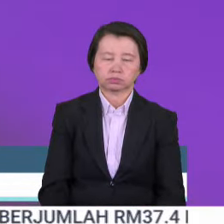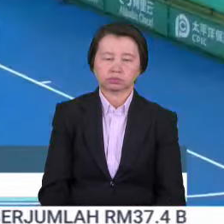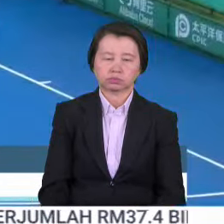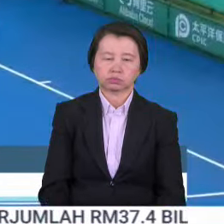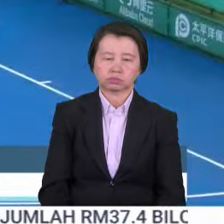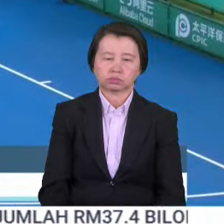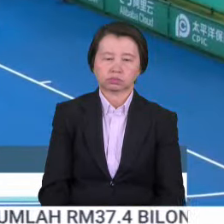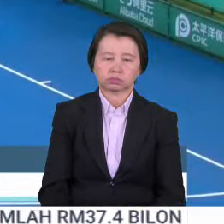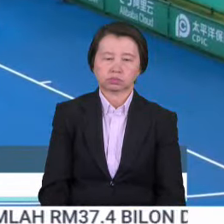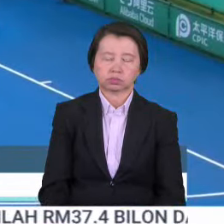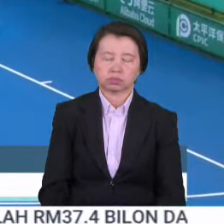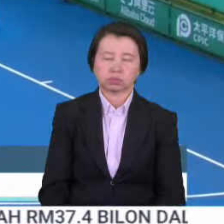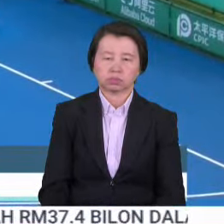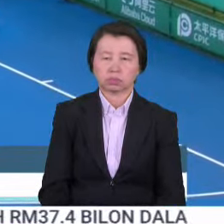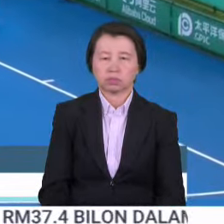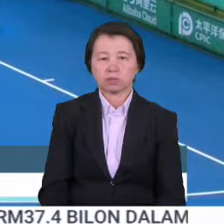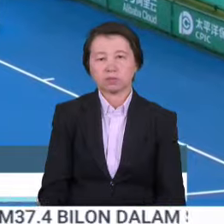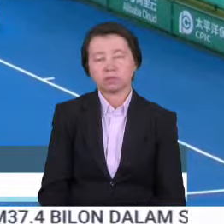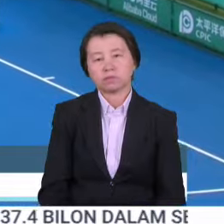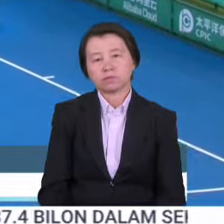juga. So,